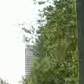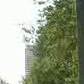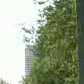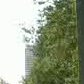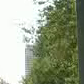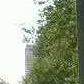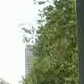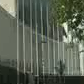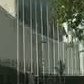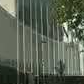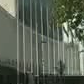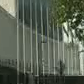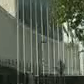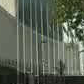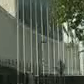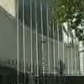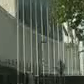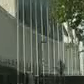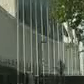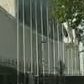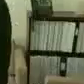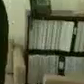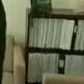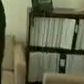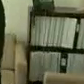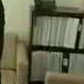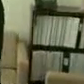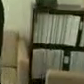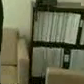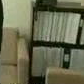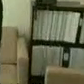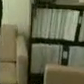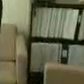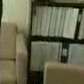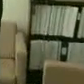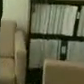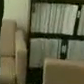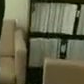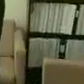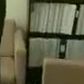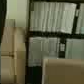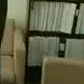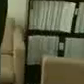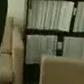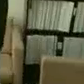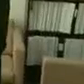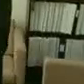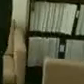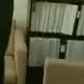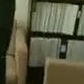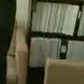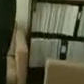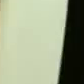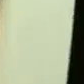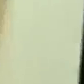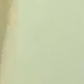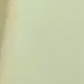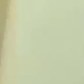الولايات المتحدة الأمريكية تعتبر التحرك الفلسطيني للانضمام للمحكمة الجنائية سيؤثر على المساعدات الأمريكية.